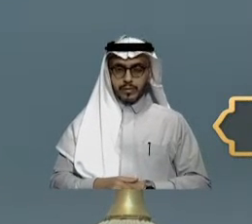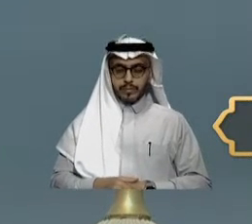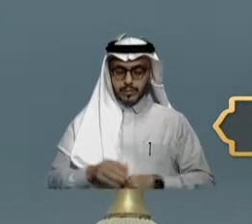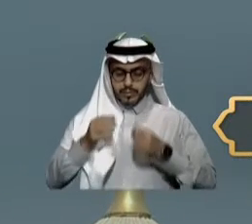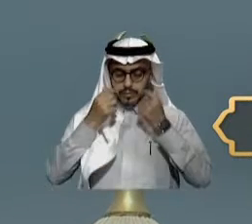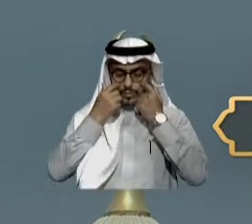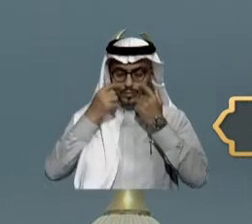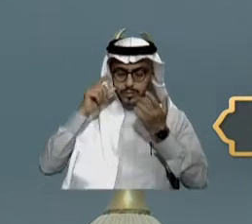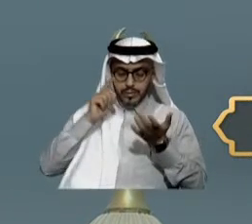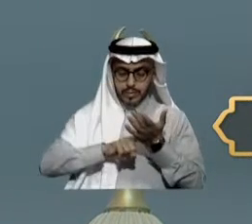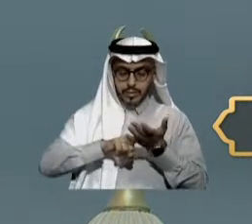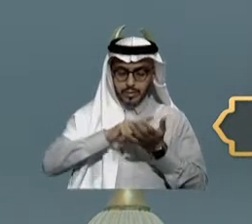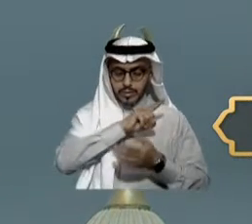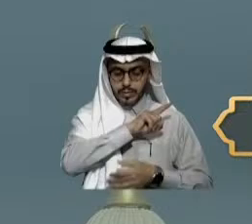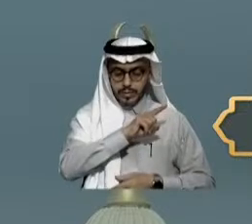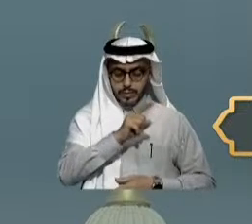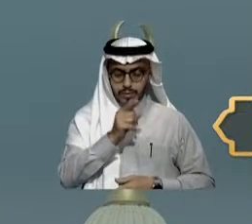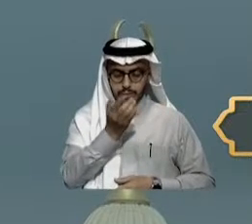الله، أشهد أن لا